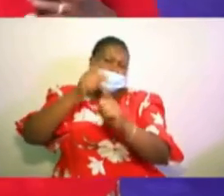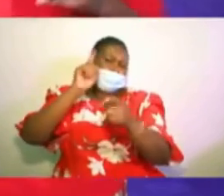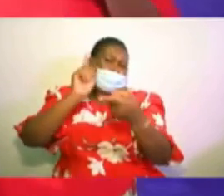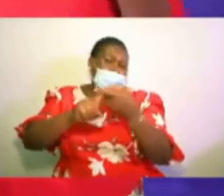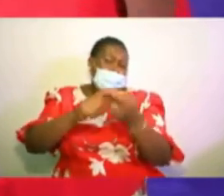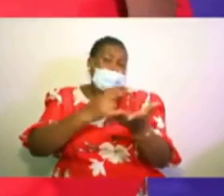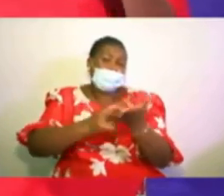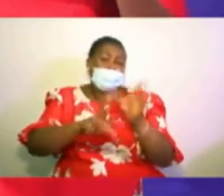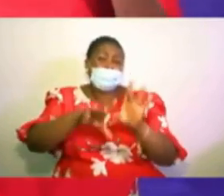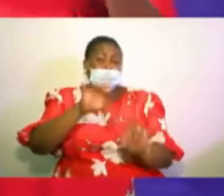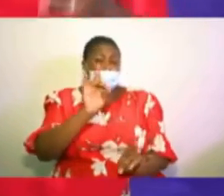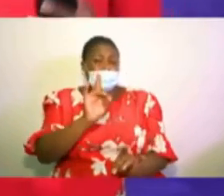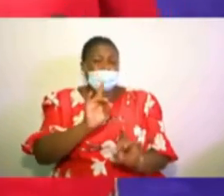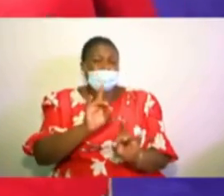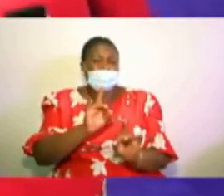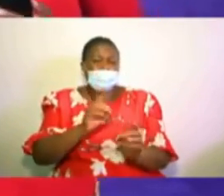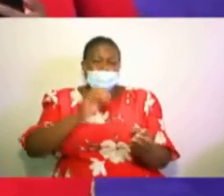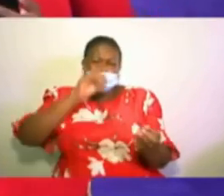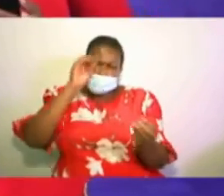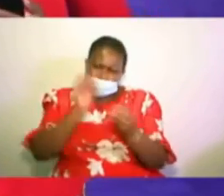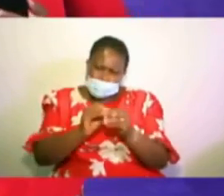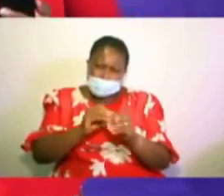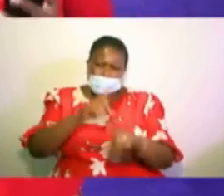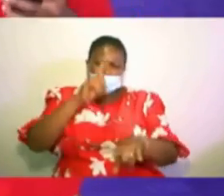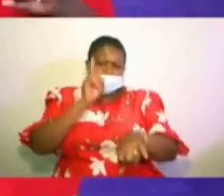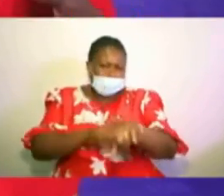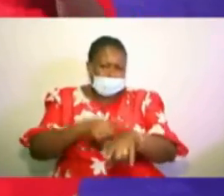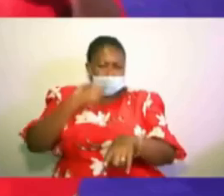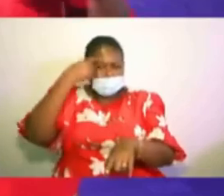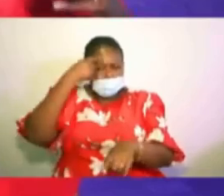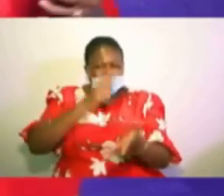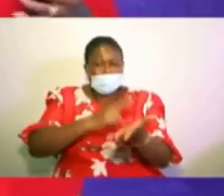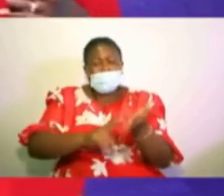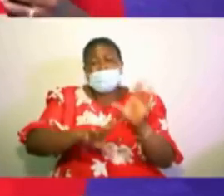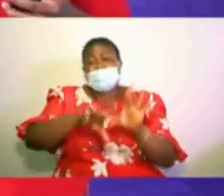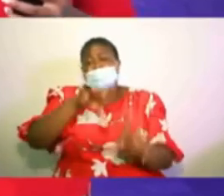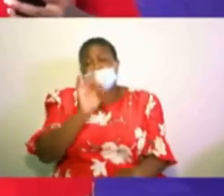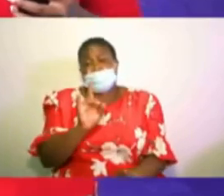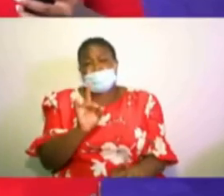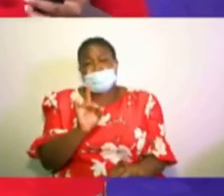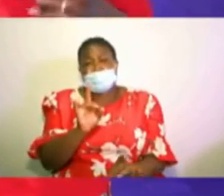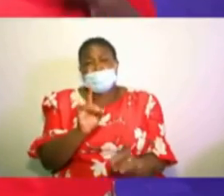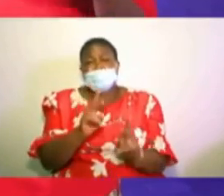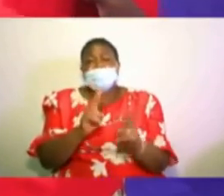time. Donnez-lui du temps. And the space. Et l'espace. To give